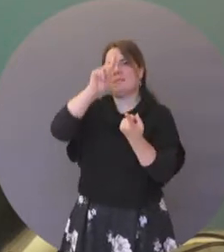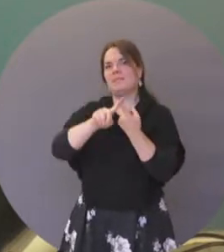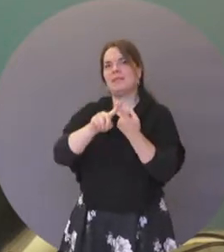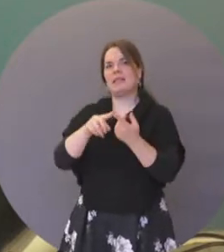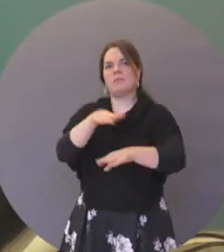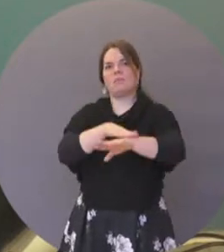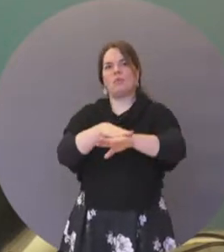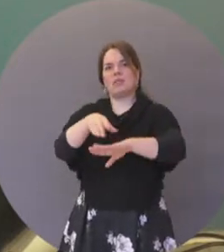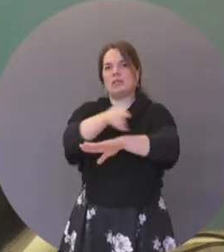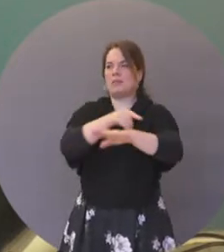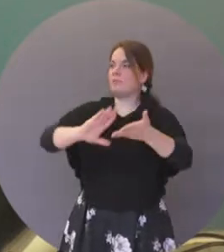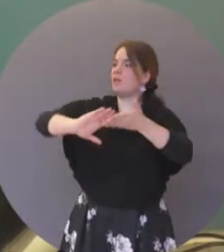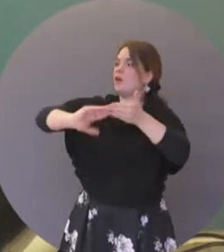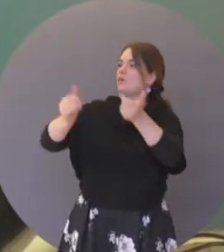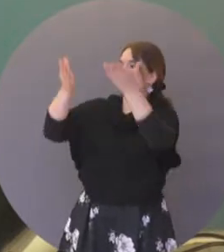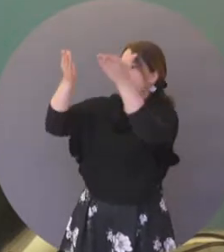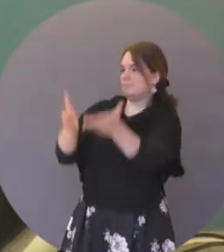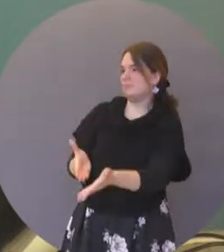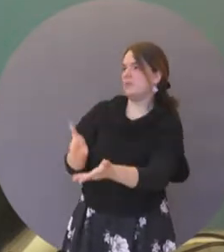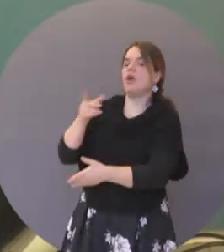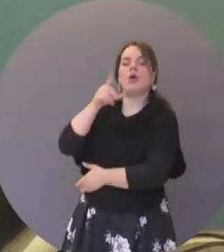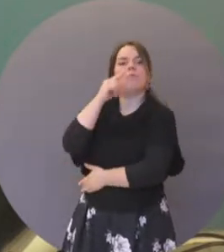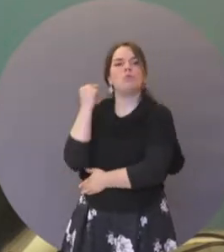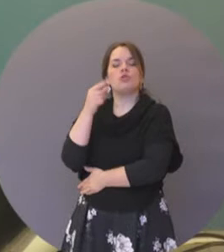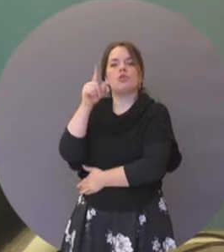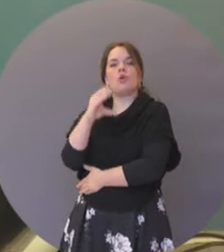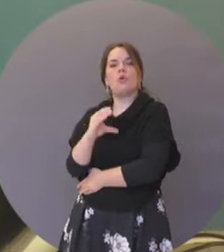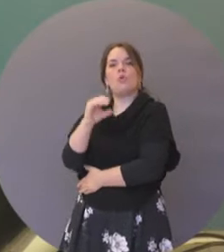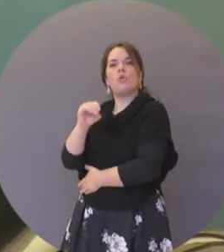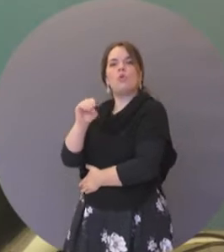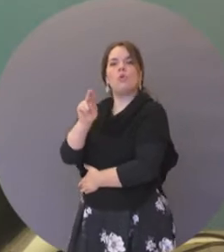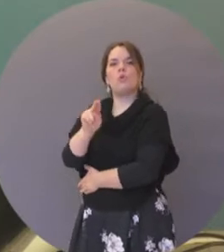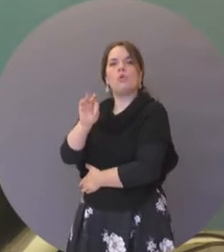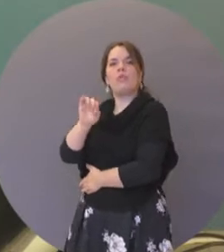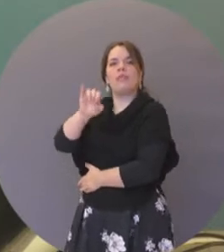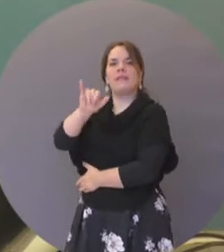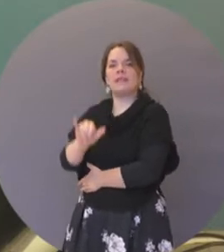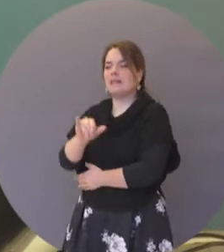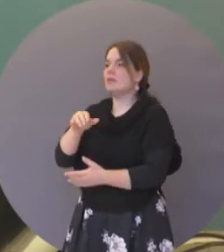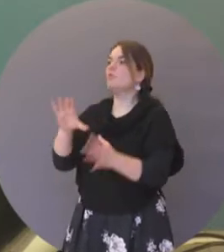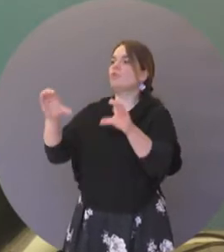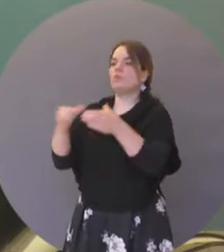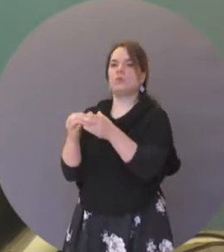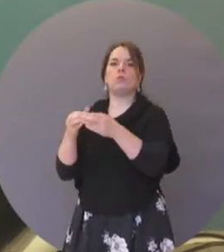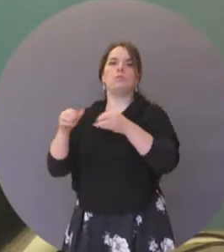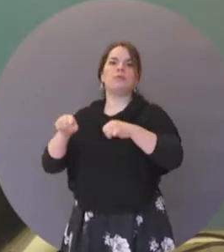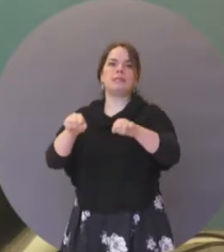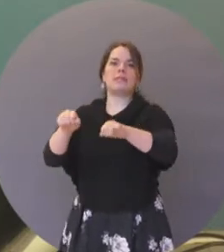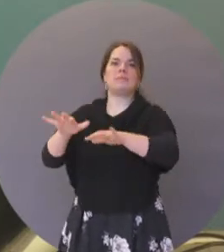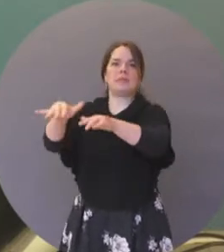la parole à Guillaume Coutet au nom du groupe pour laisser nos marins vous avez la parole